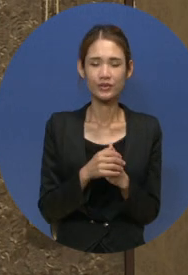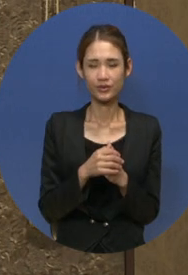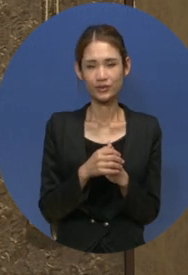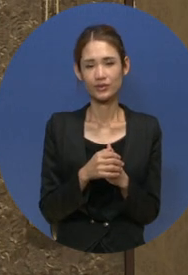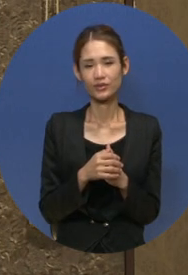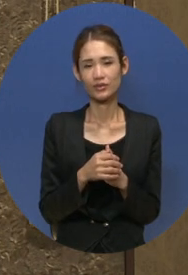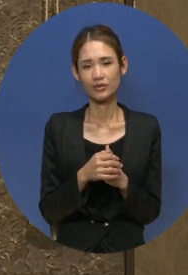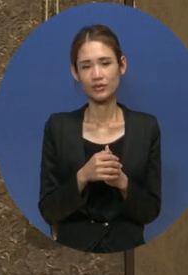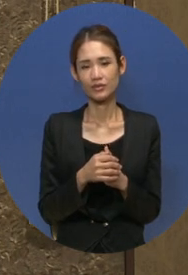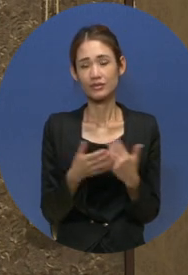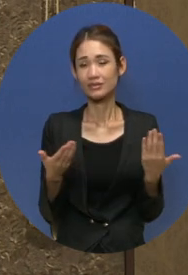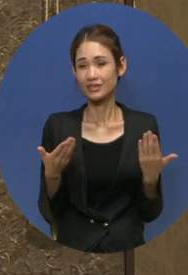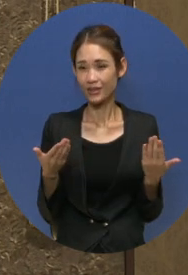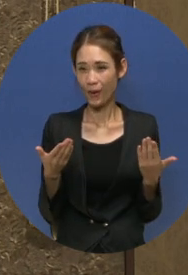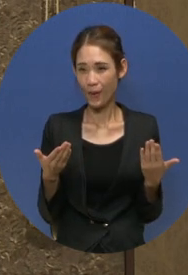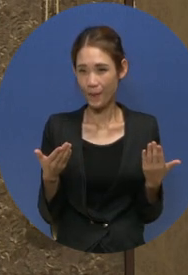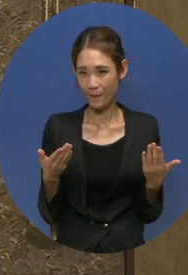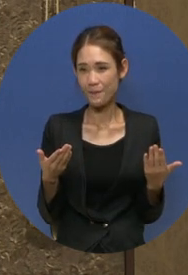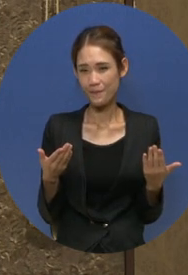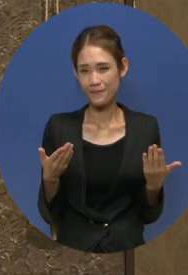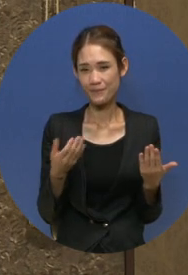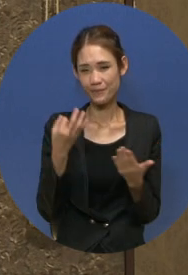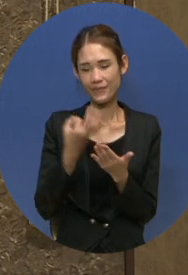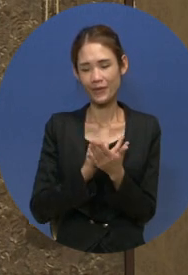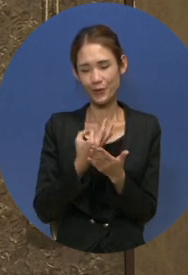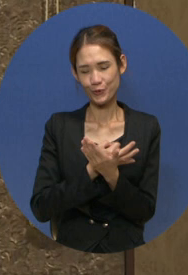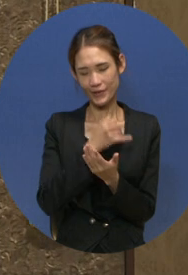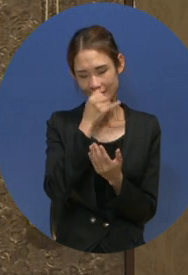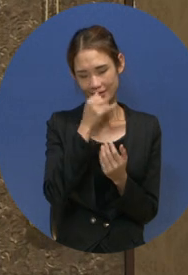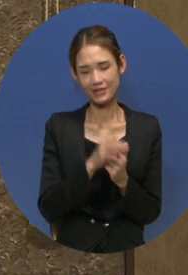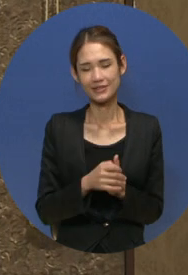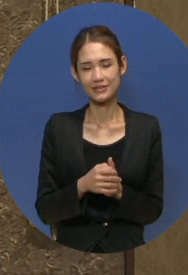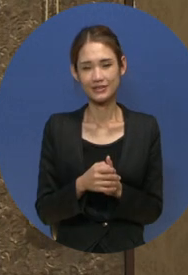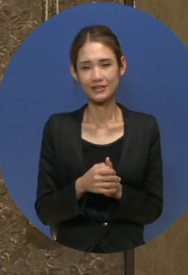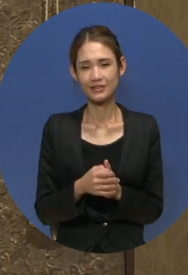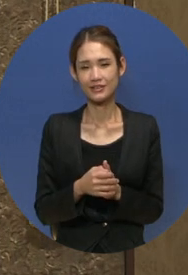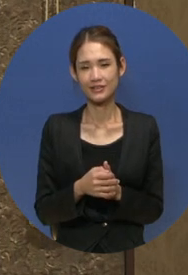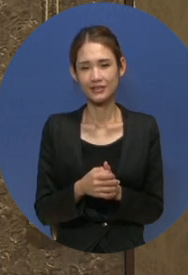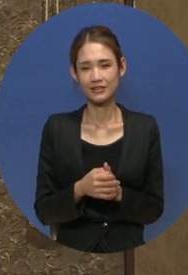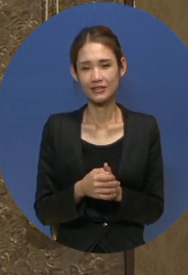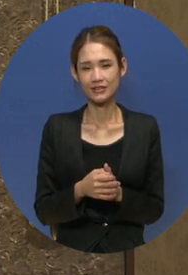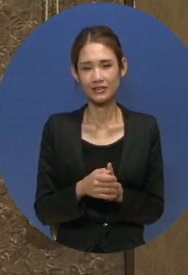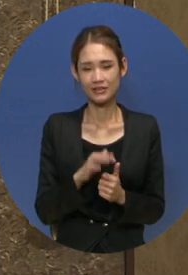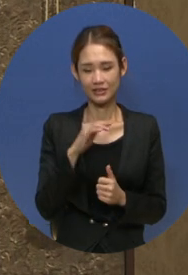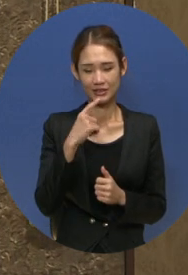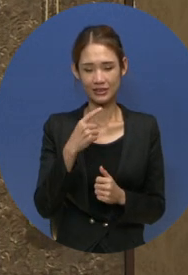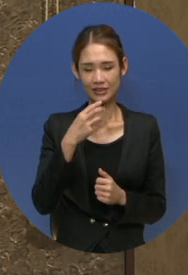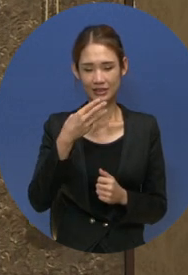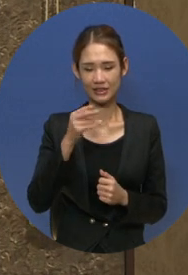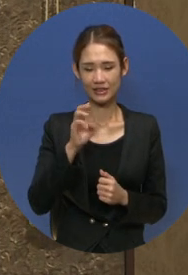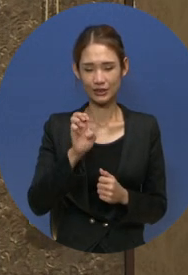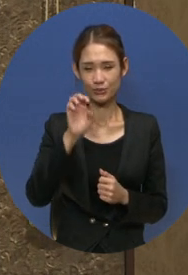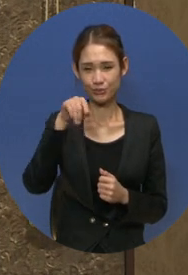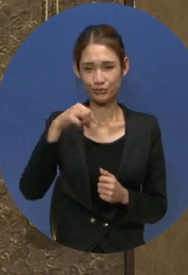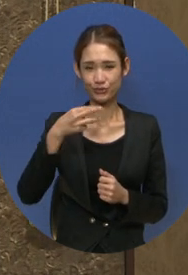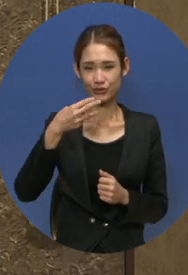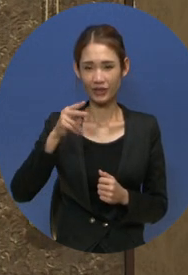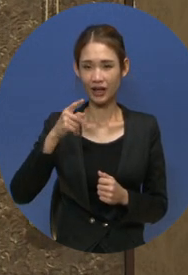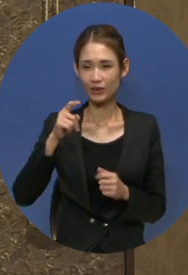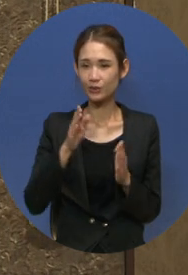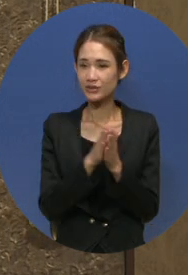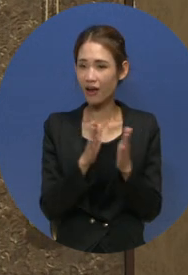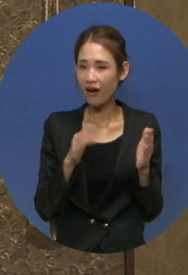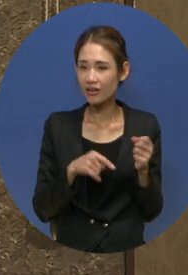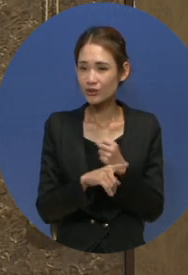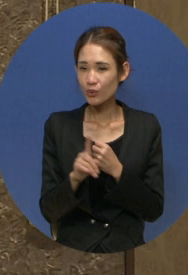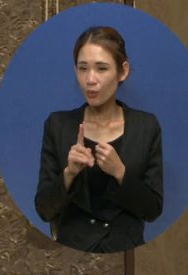그분들에게. 그러니까 하나의 또 직업이네요. 그렇죠. 소득이 일어나는 일을 하는 거죠. 이 사실 드림블러썸 아카데미 시작한 게 직업적인 개념을 갖고